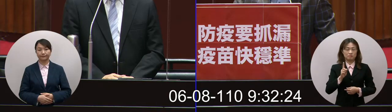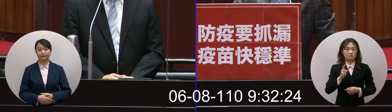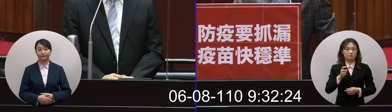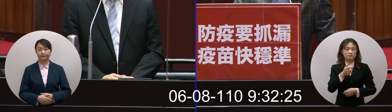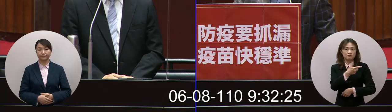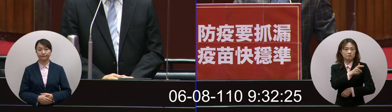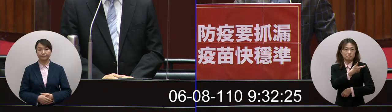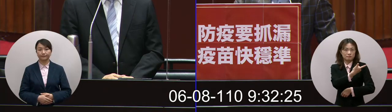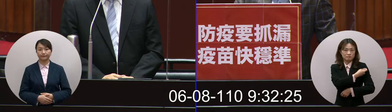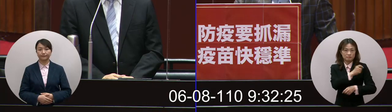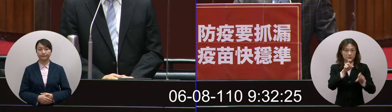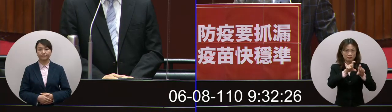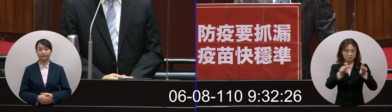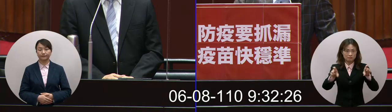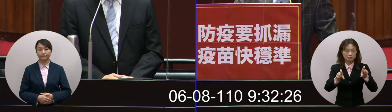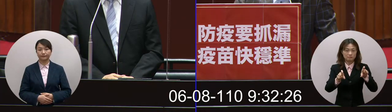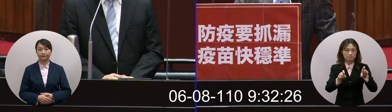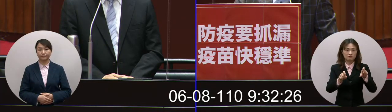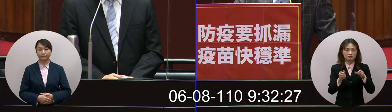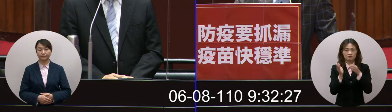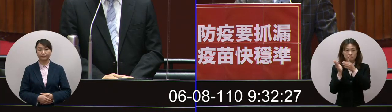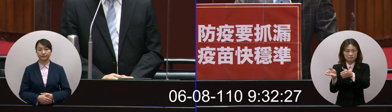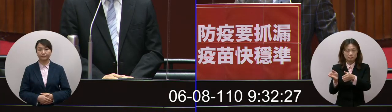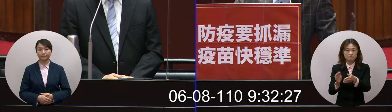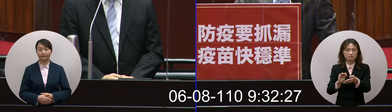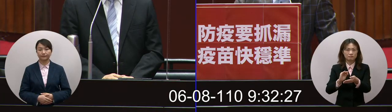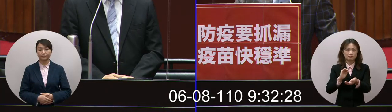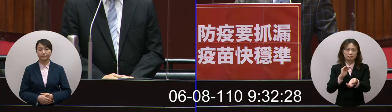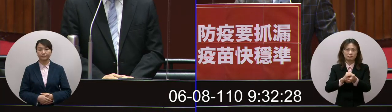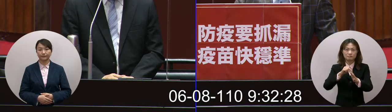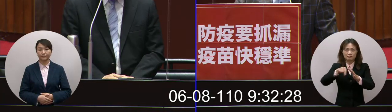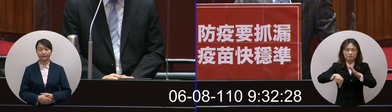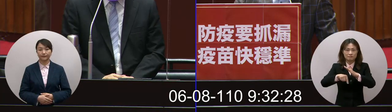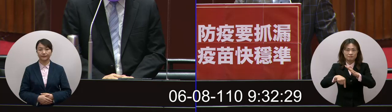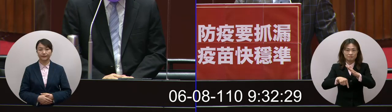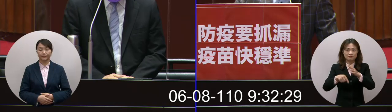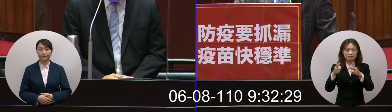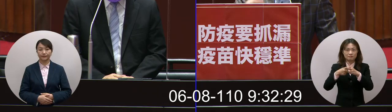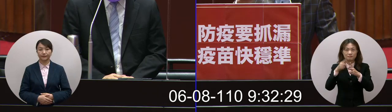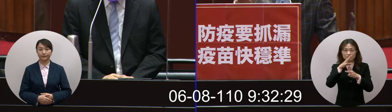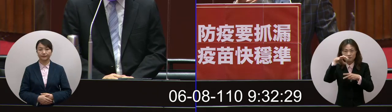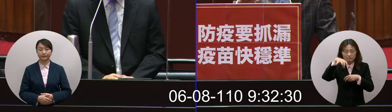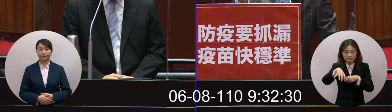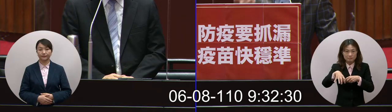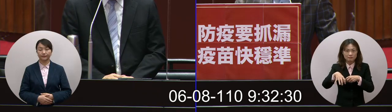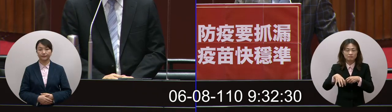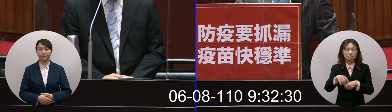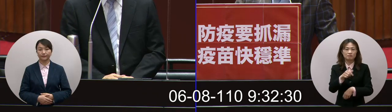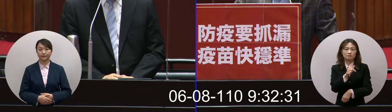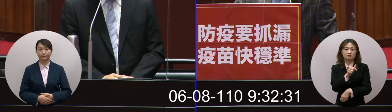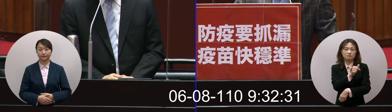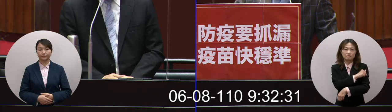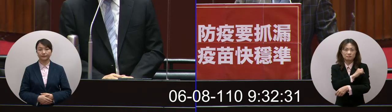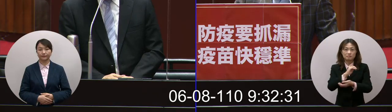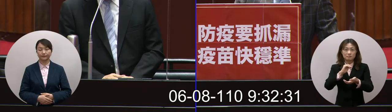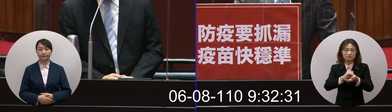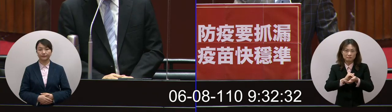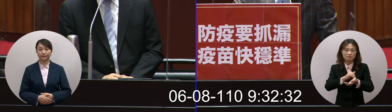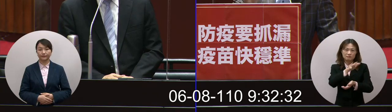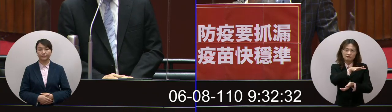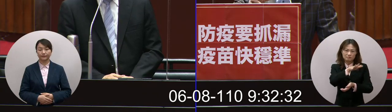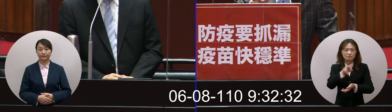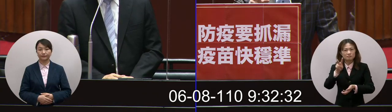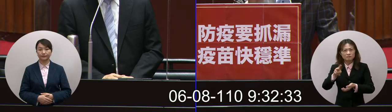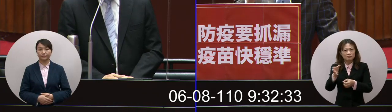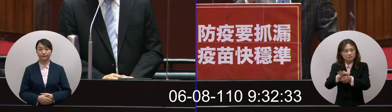包括诊所、基层的诊所，包括着这个病库哦，这个加班费啊，一个医生5000，或者是两个护士5000等等。